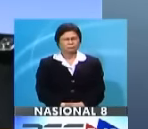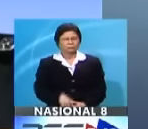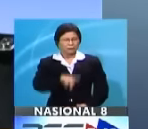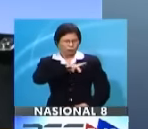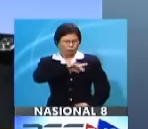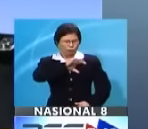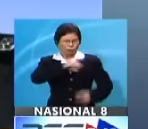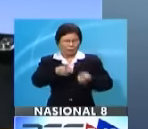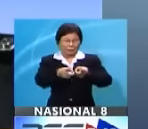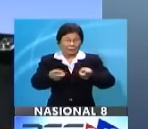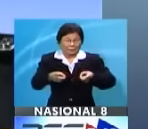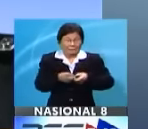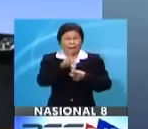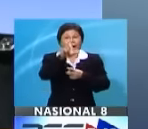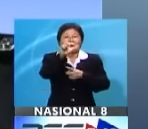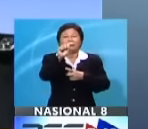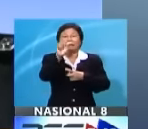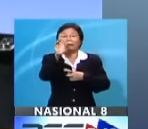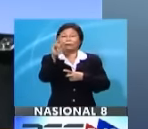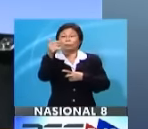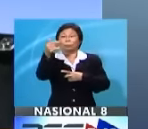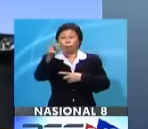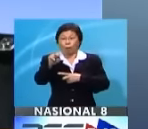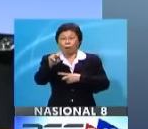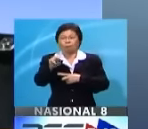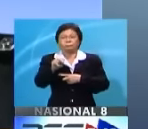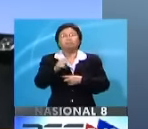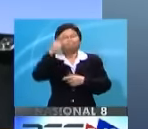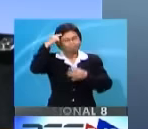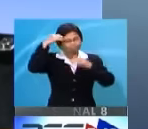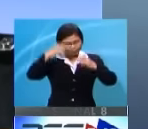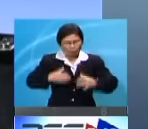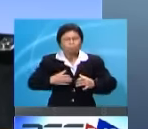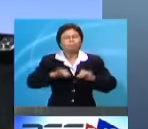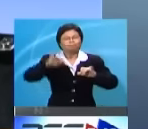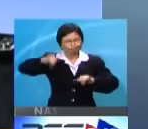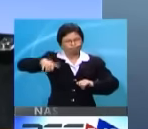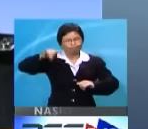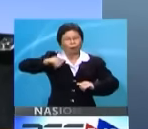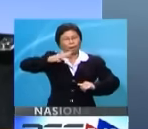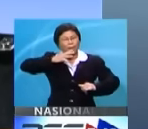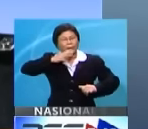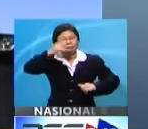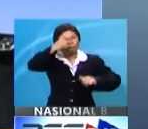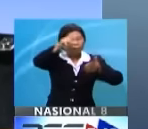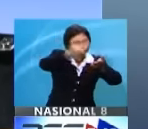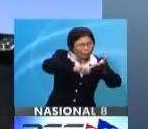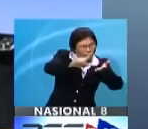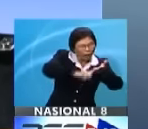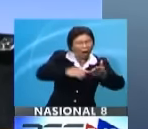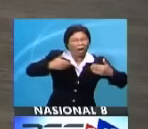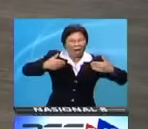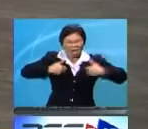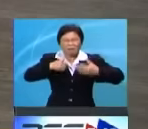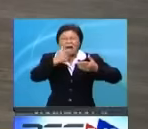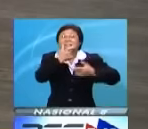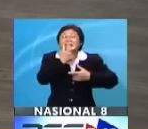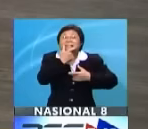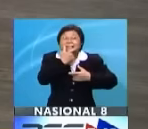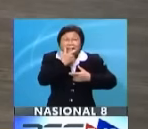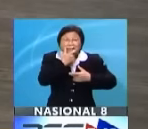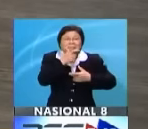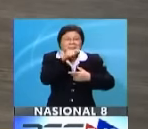Ketua Polis Daerah Labuan, Superintendent Azhar Osman yang mengesahkan perkara itu berkata hasil pemeriksaan mendapati biskut